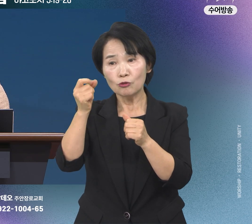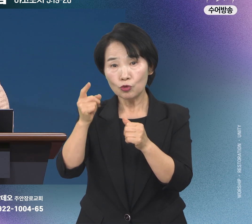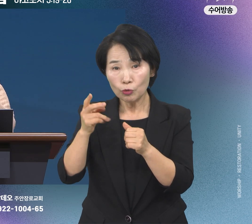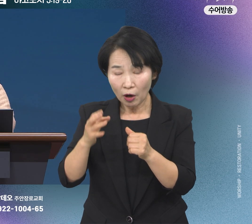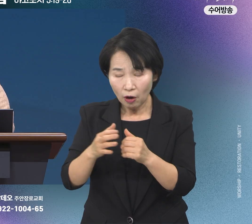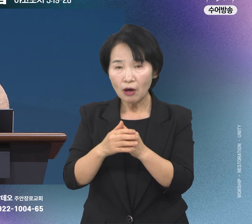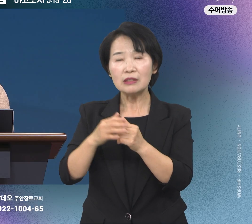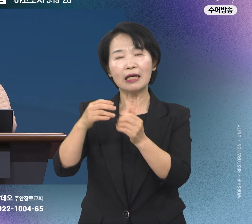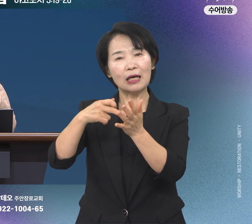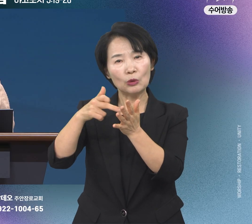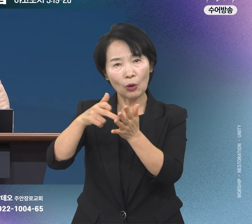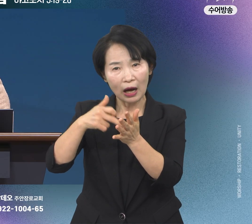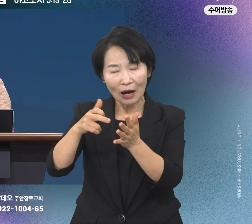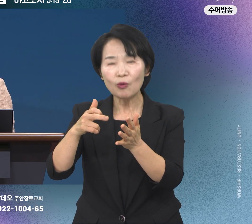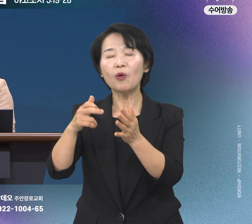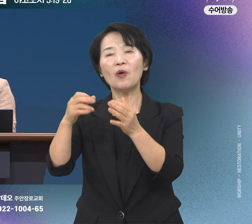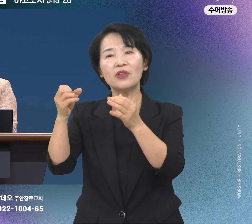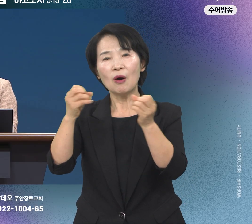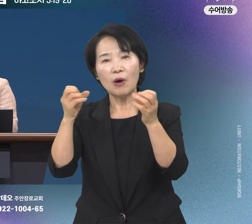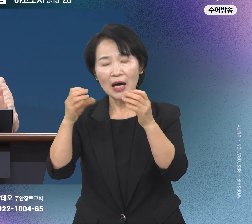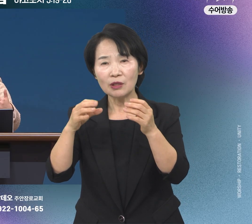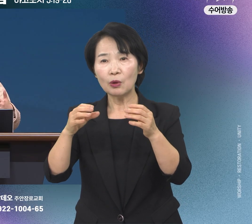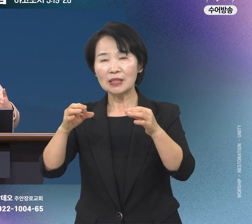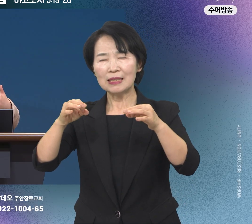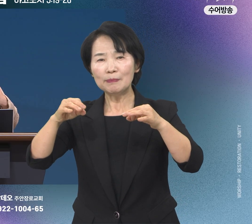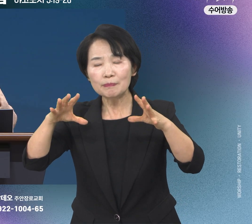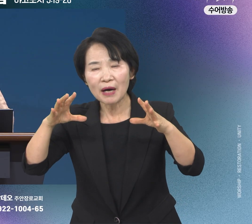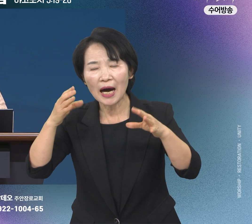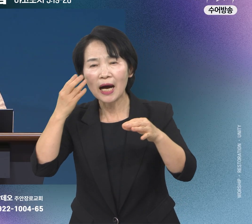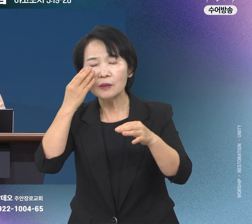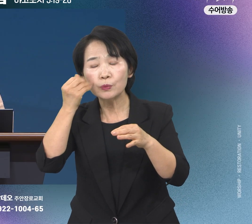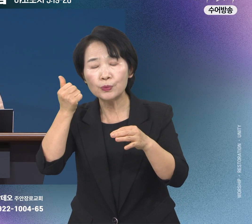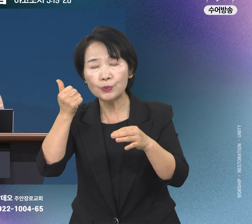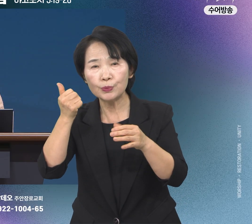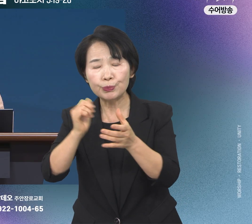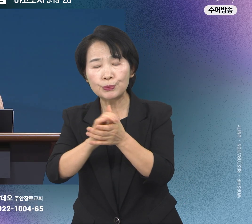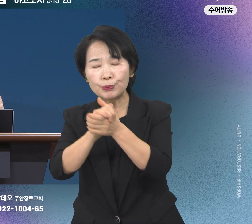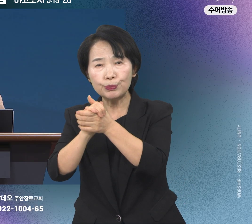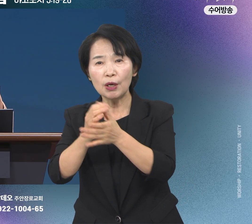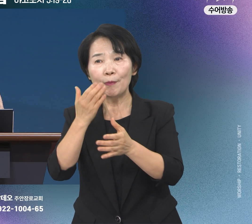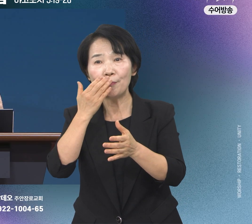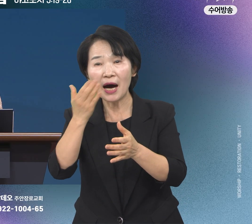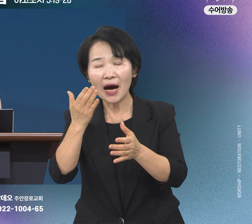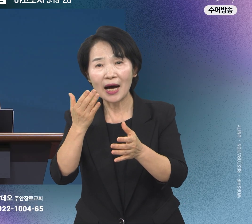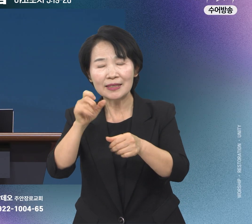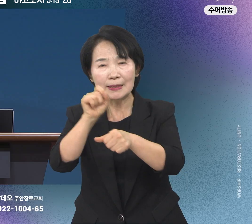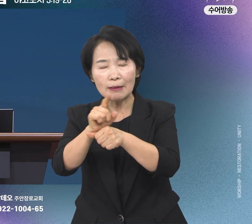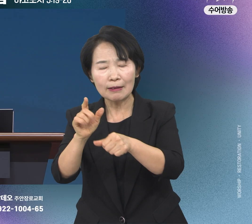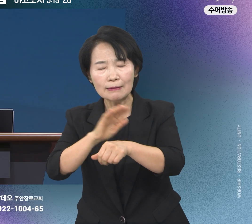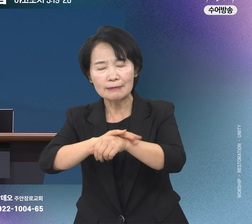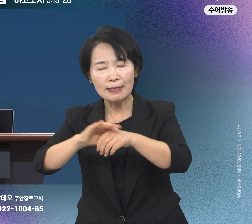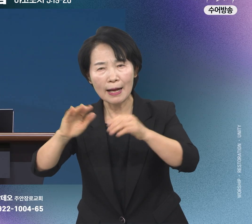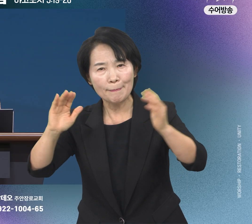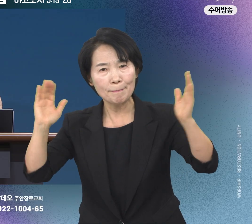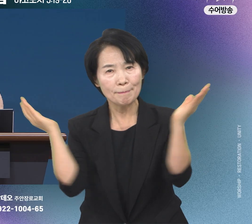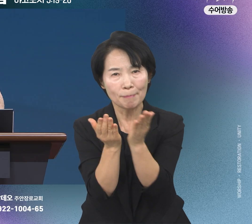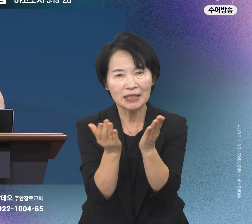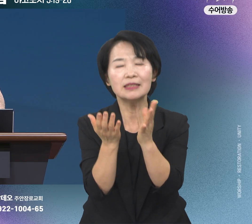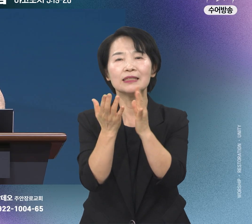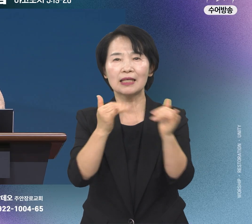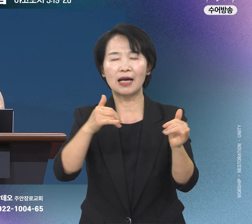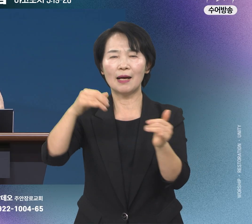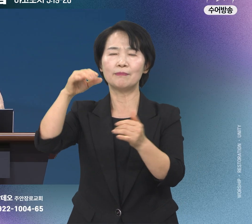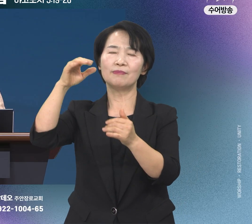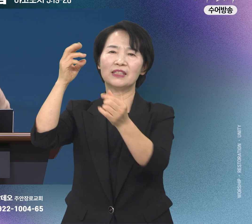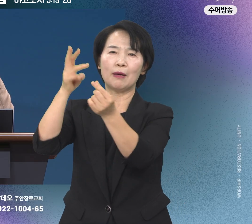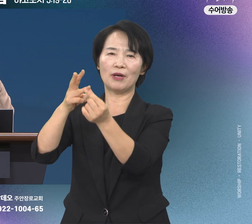이 사람이랑 친하게 지낼 수 있는 아주 인적사항이 잘 맞는, 짝짝꿍이 잘 맞는 사람으로 배치를